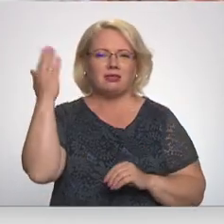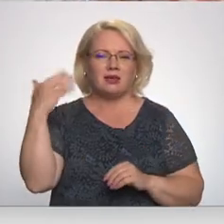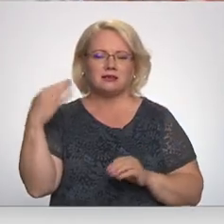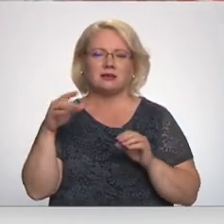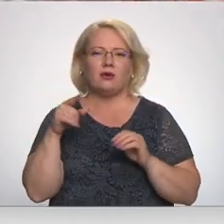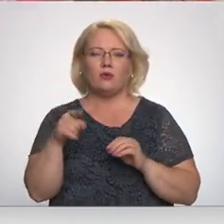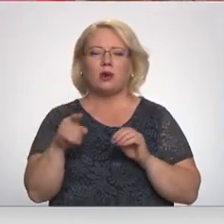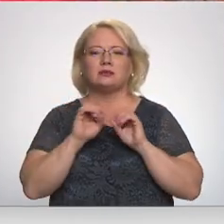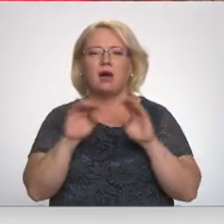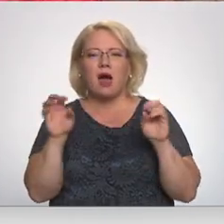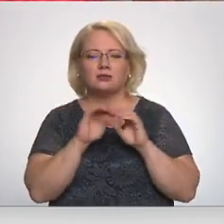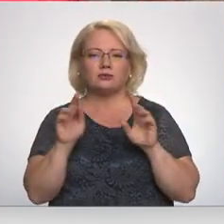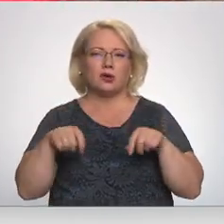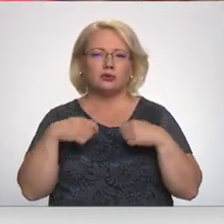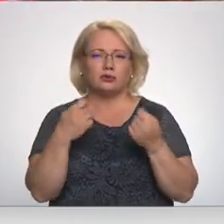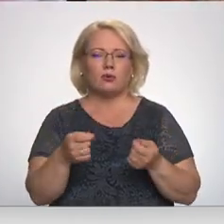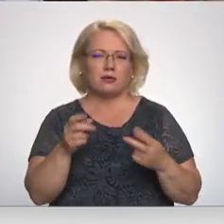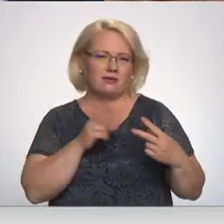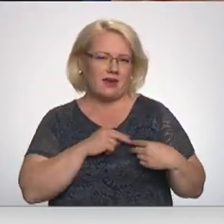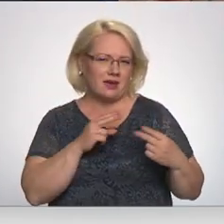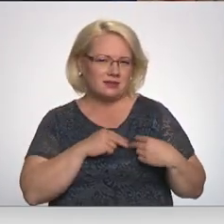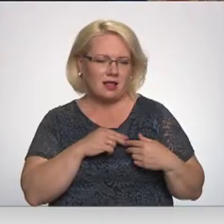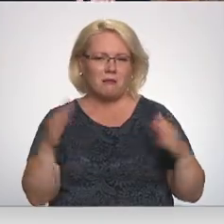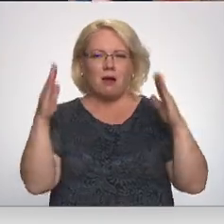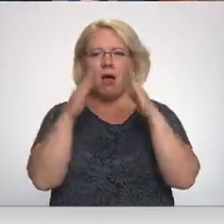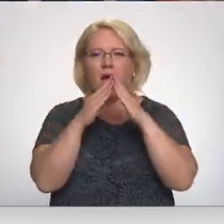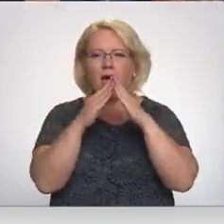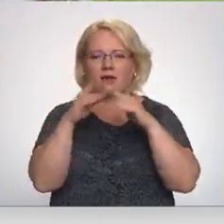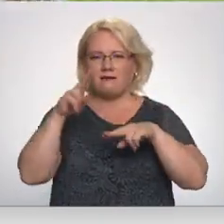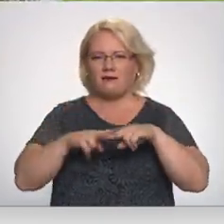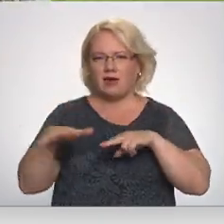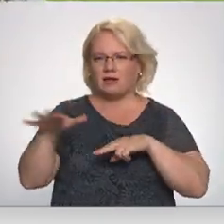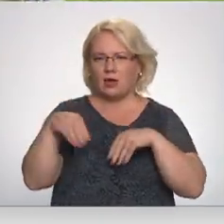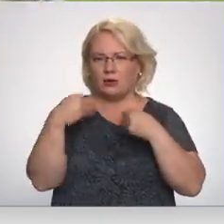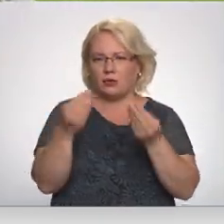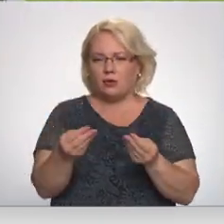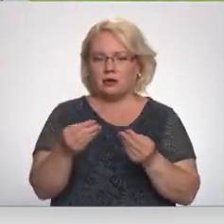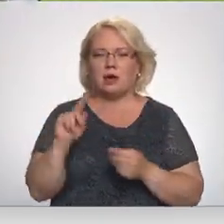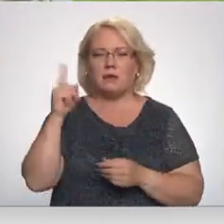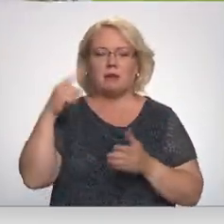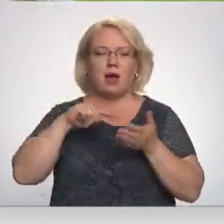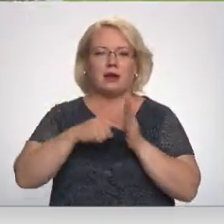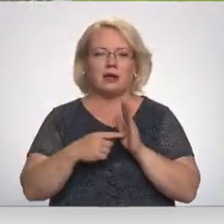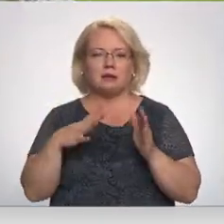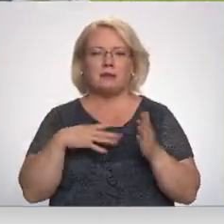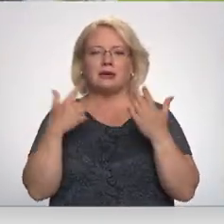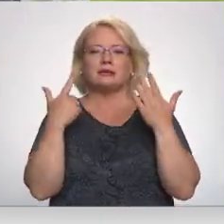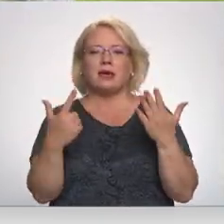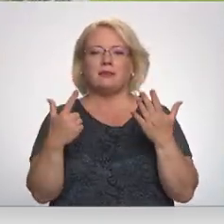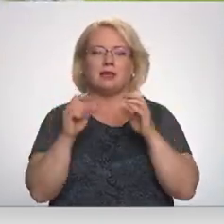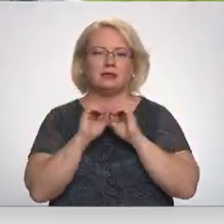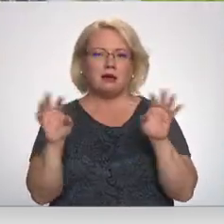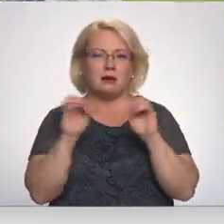nostāstus, ka tas dod tādu dvēseli varbūt tai mājai, vietai. Pirmajā reizē tā kā izskanēja septiņas teikas un